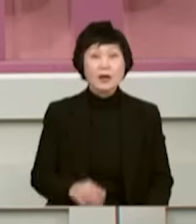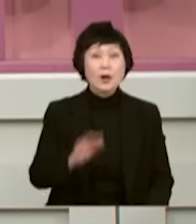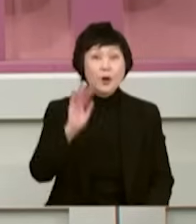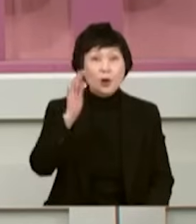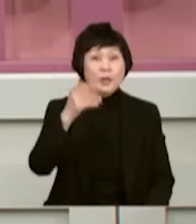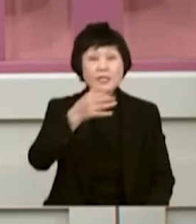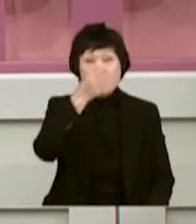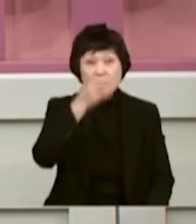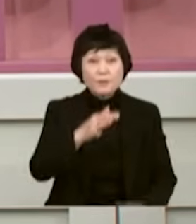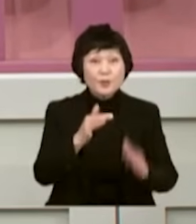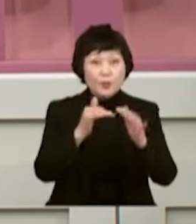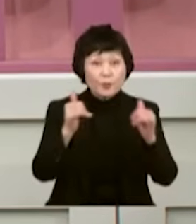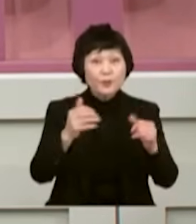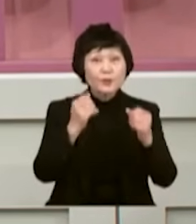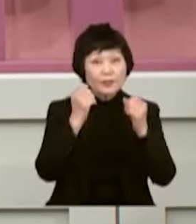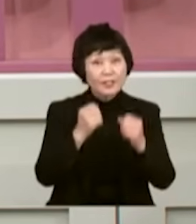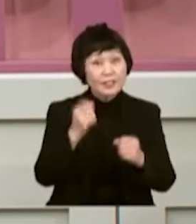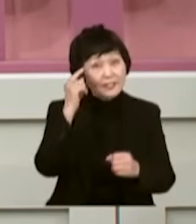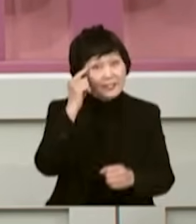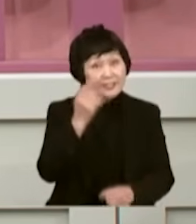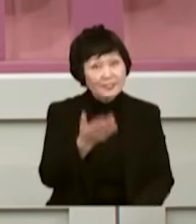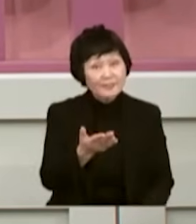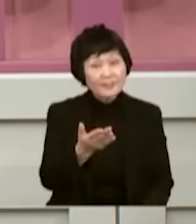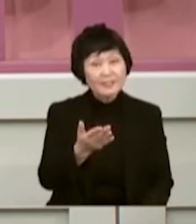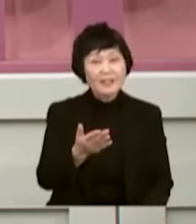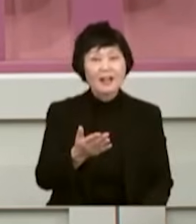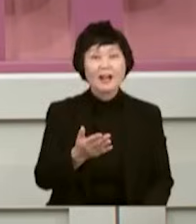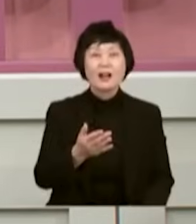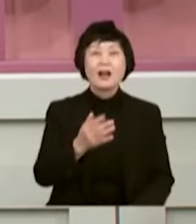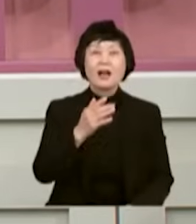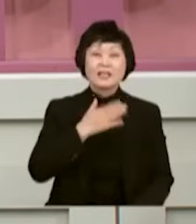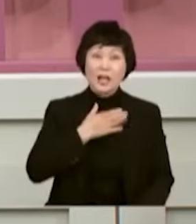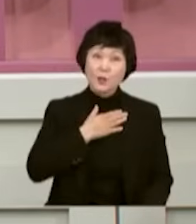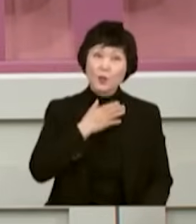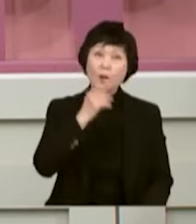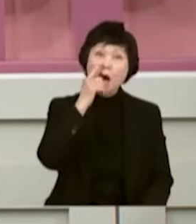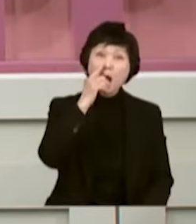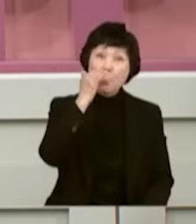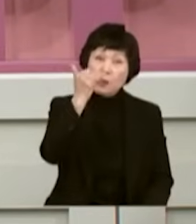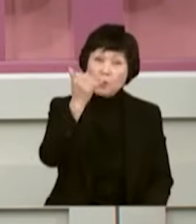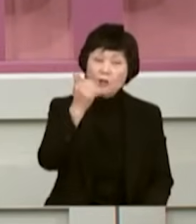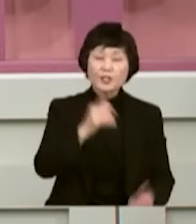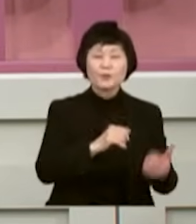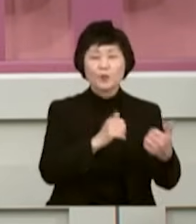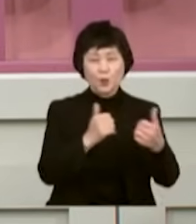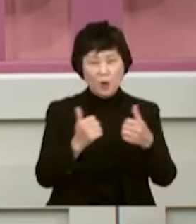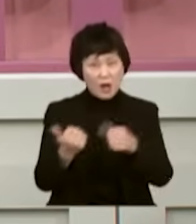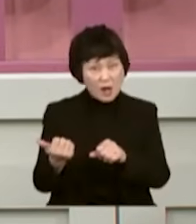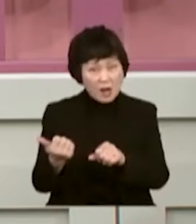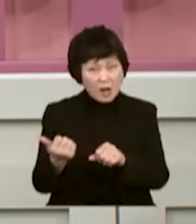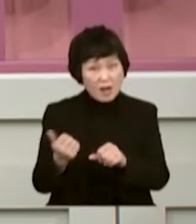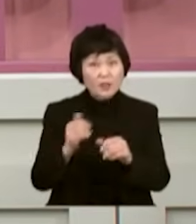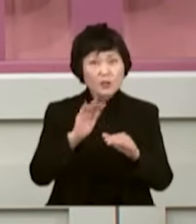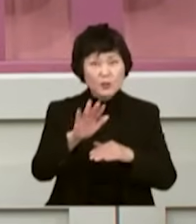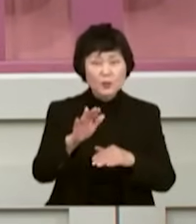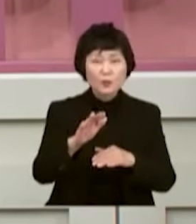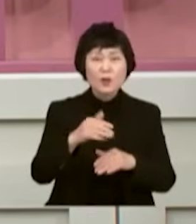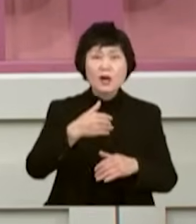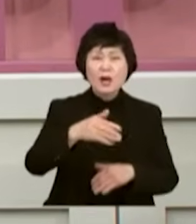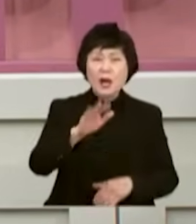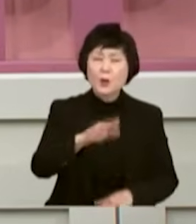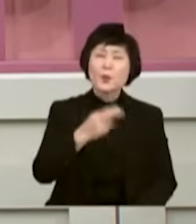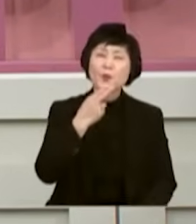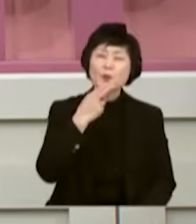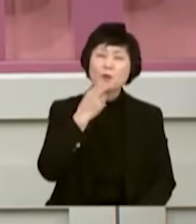얼마나 힘들겠어요. 저도 예. 아버지 어머니 목회하다 백혈병 안병으로 돌아가시고 오갈 데가 없어서 신문 돌리고 그러나 믿음의